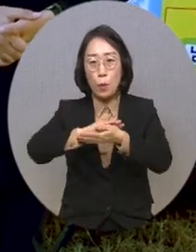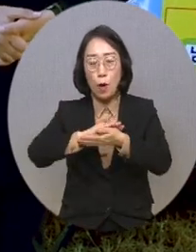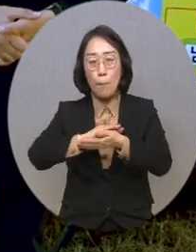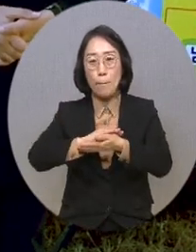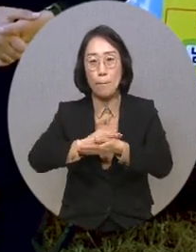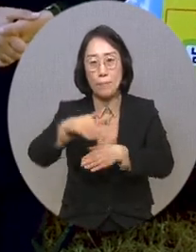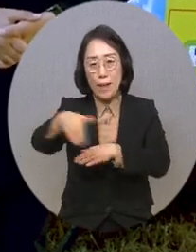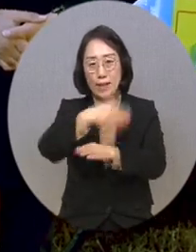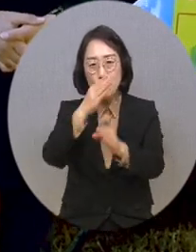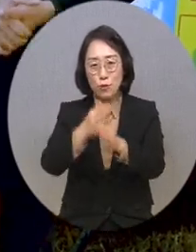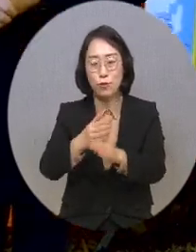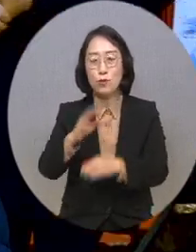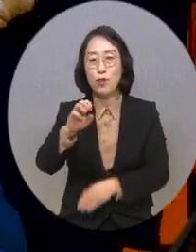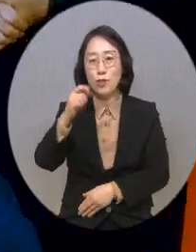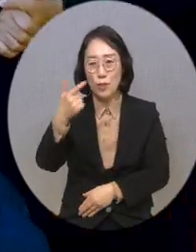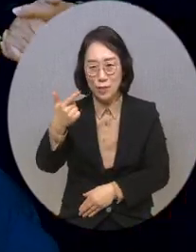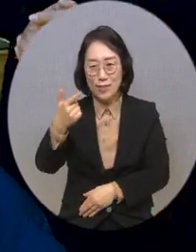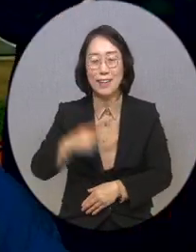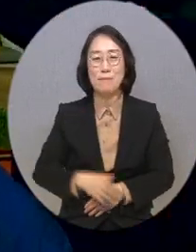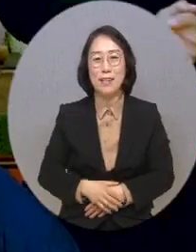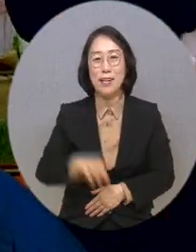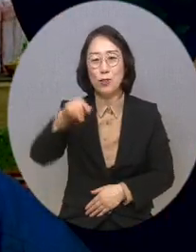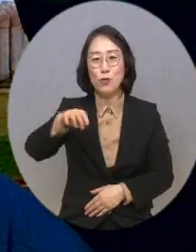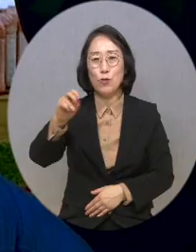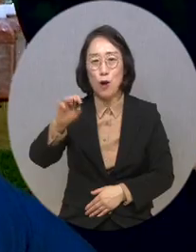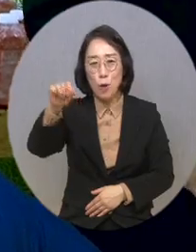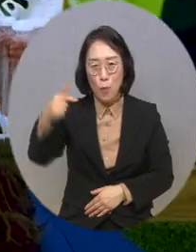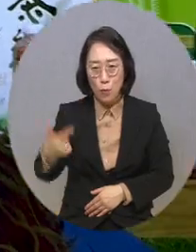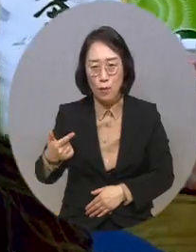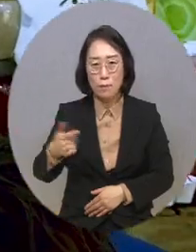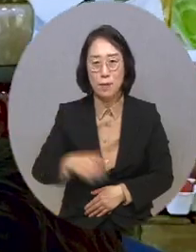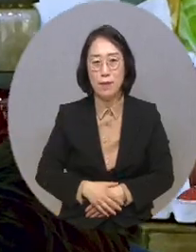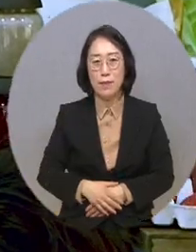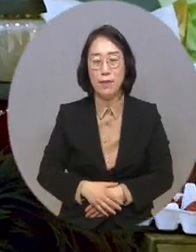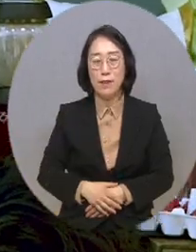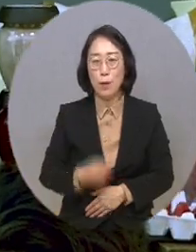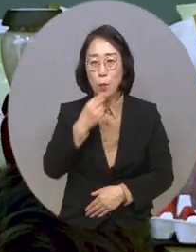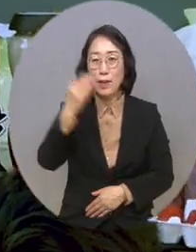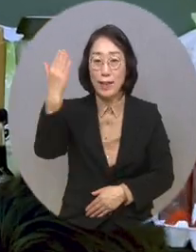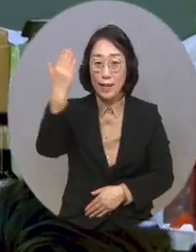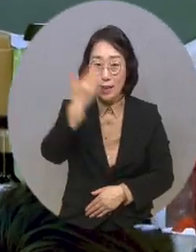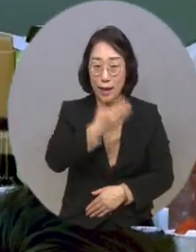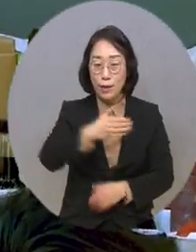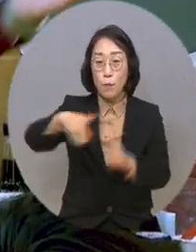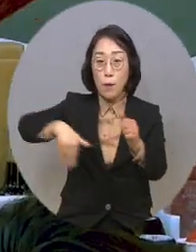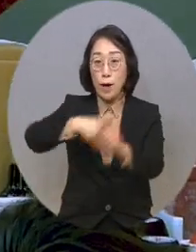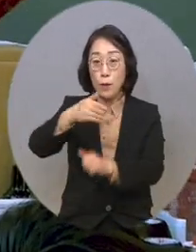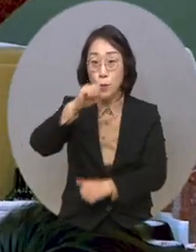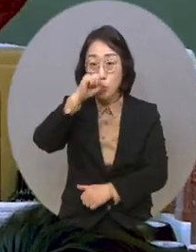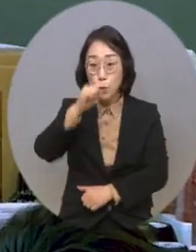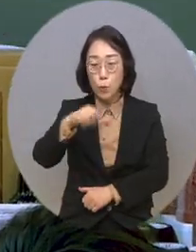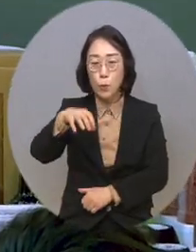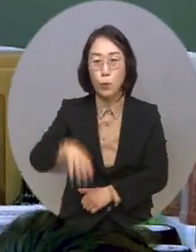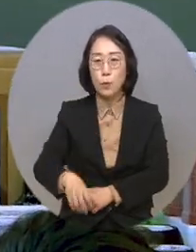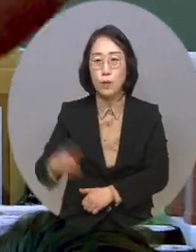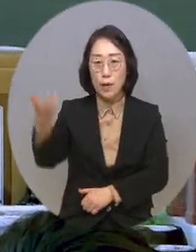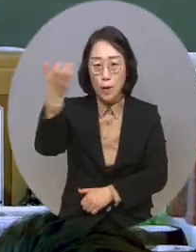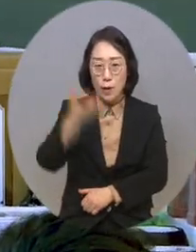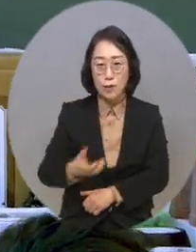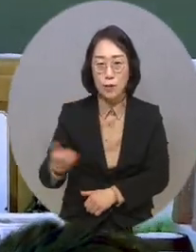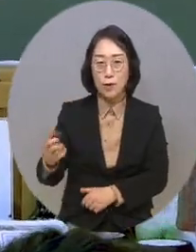36살 추영곤입니다. 말 잘하네 이제 자기 자랑할 때는. 보성 맑은 공기와 좋은 환경에서 내려와 사신